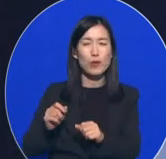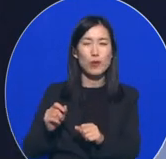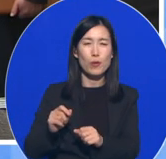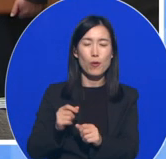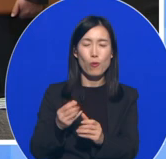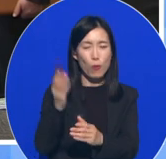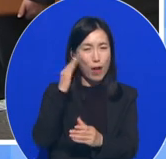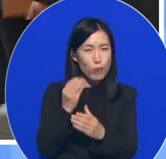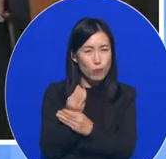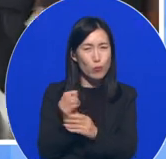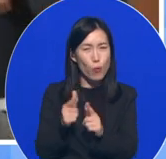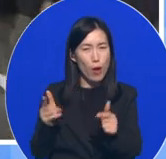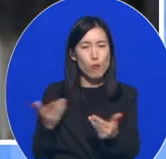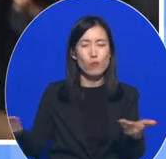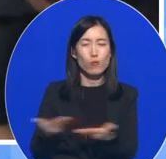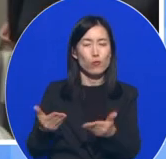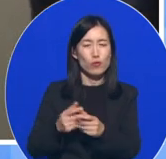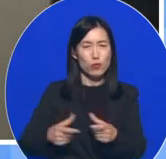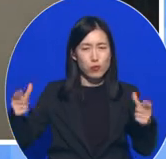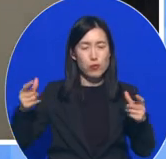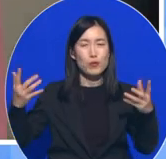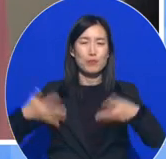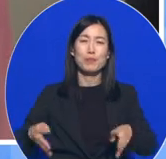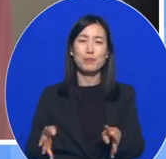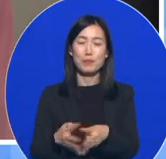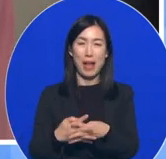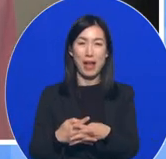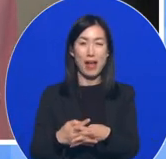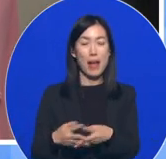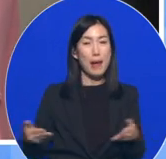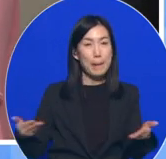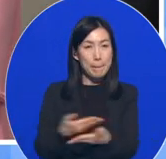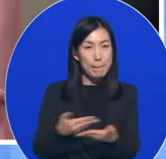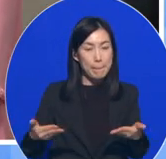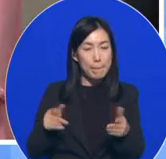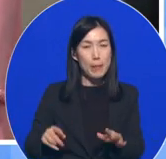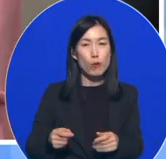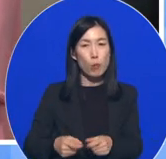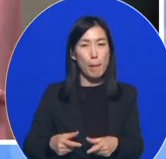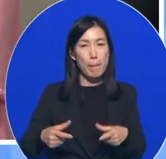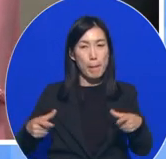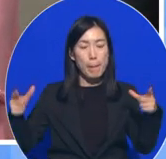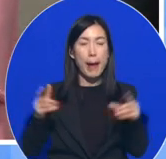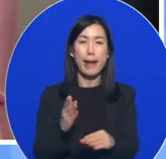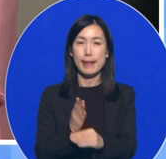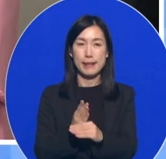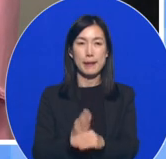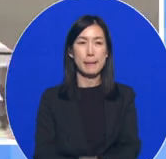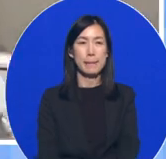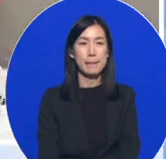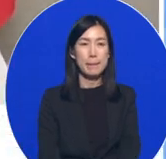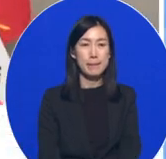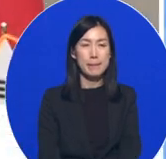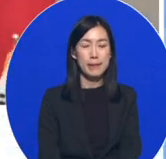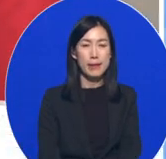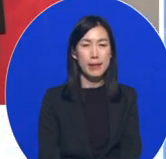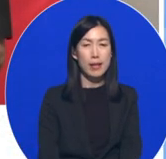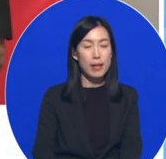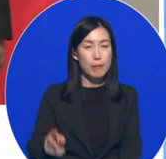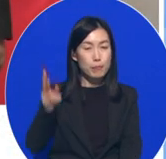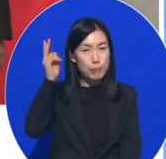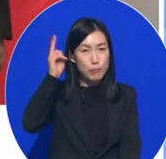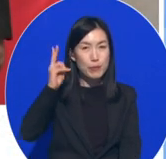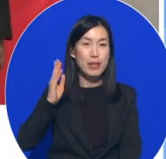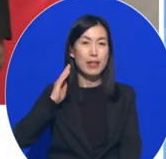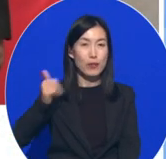2011년 한국과 페루 FTA 발표일에 교역 규모가 늘고 있다는 점도 언급했습니다 볼루 아리트 대통령